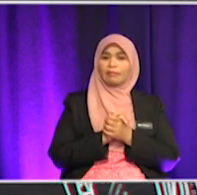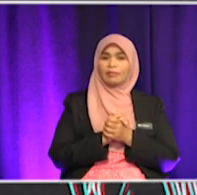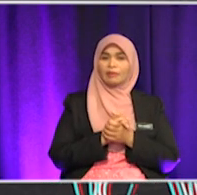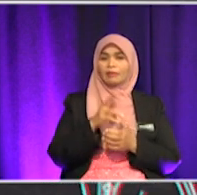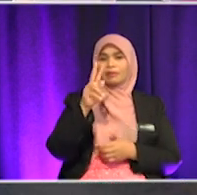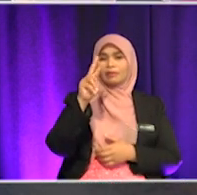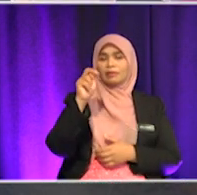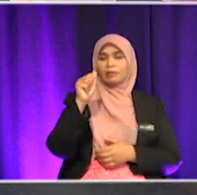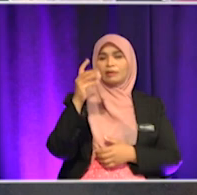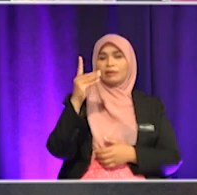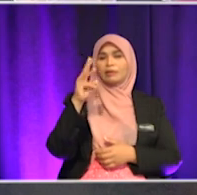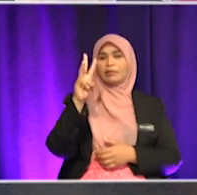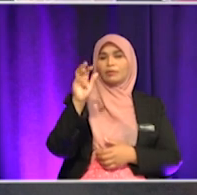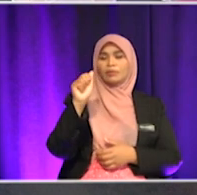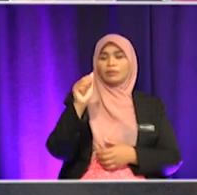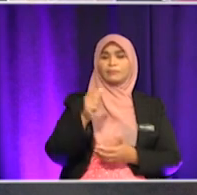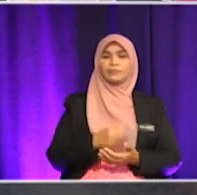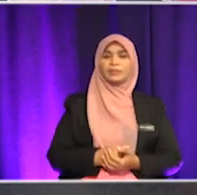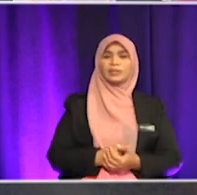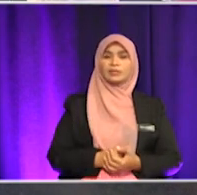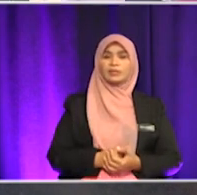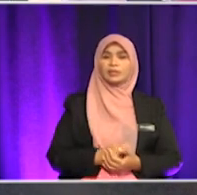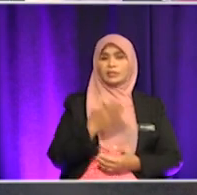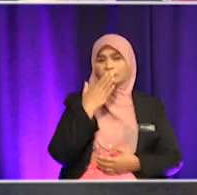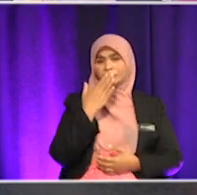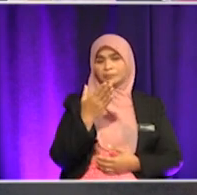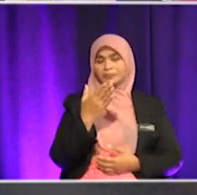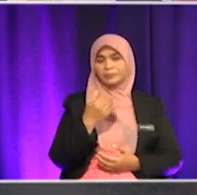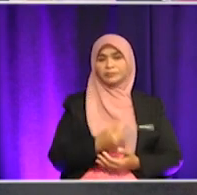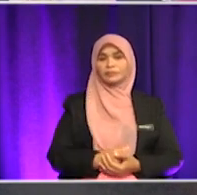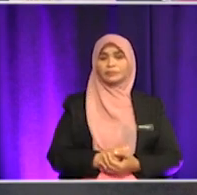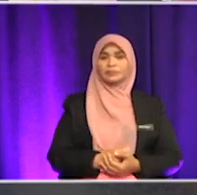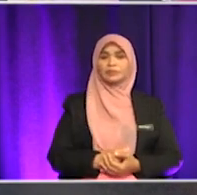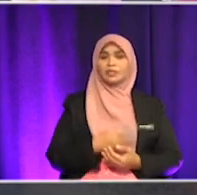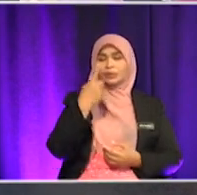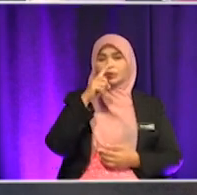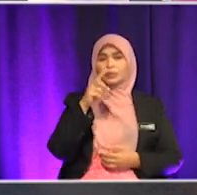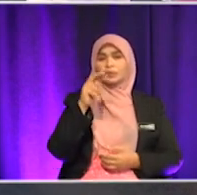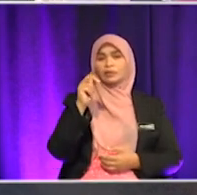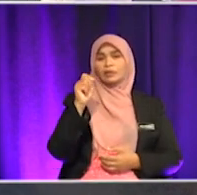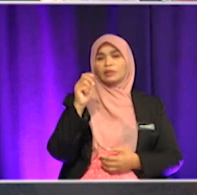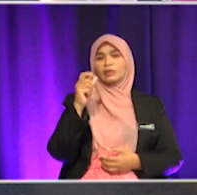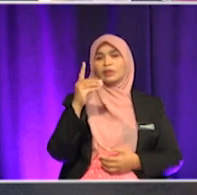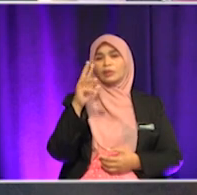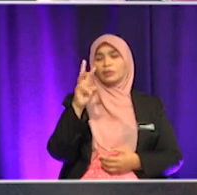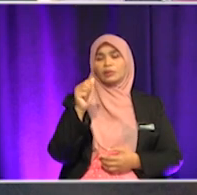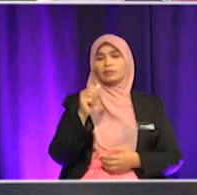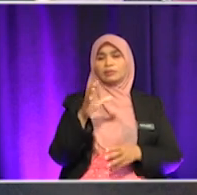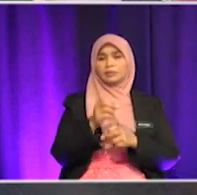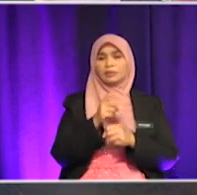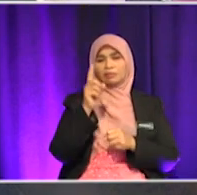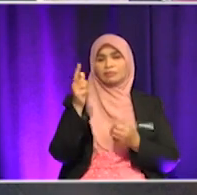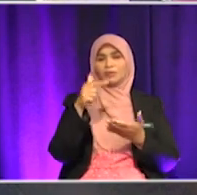lah. Betul. Baik. Okey, tahniah Nadwa, terima kasih. Mata ganjaran cikgu untuk Nadwa? Ya, untuk Nadwa satu lagi mata ganjaran. Satu lagi mata ganjaran. Baik